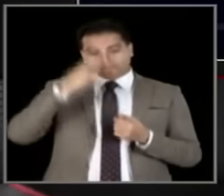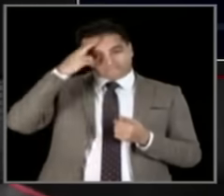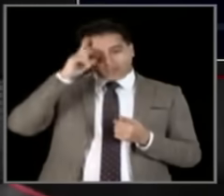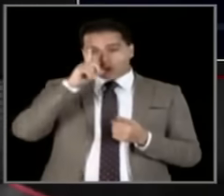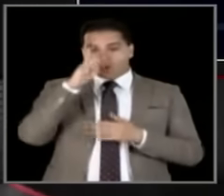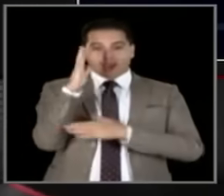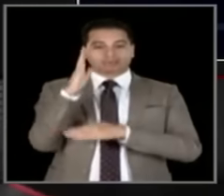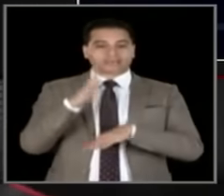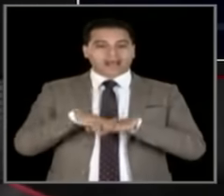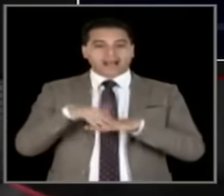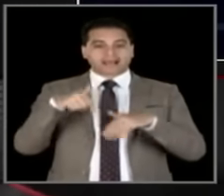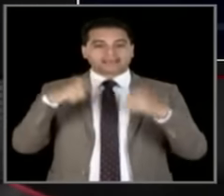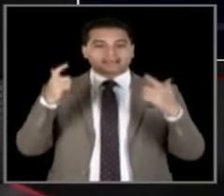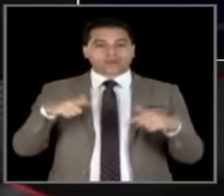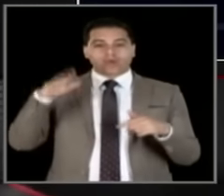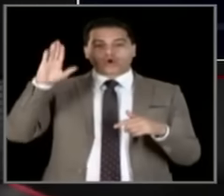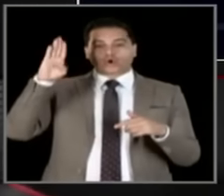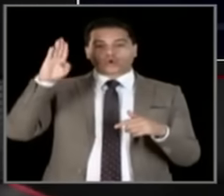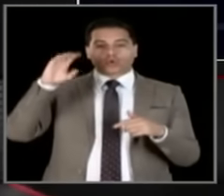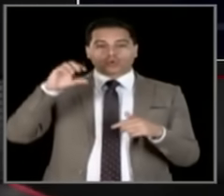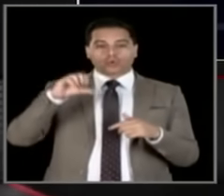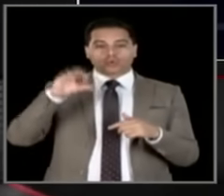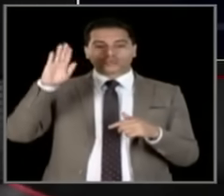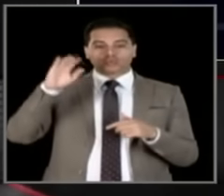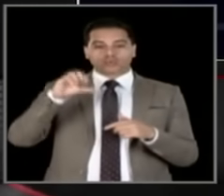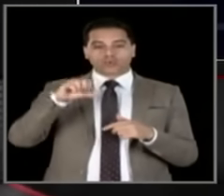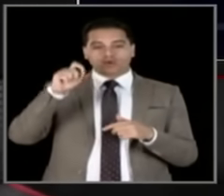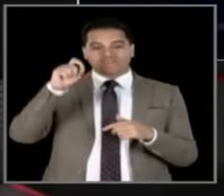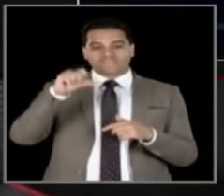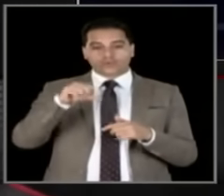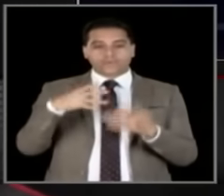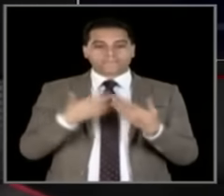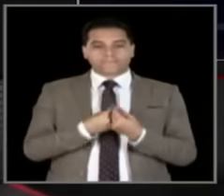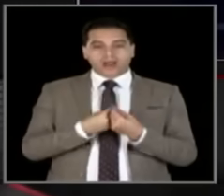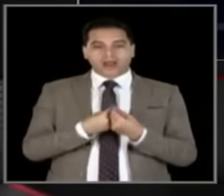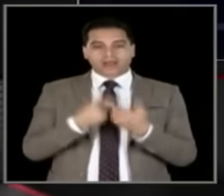ما هي اللغة الرسمية في دولة كوسوفو بجانب الصربية؟